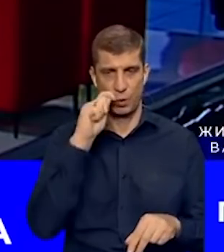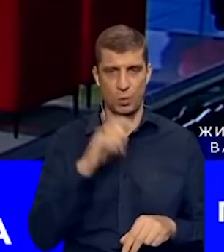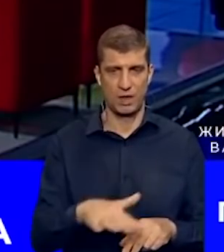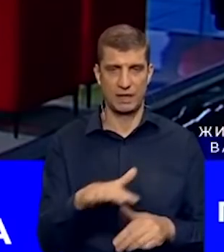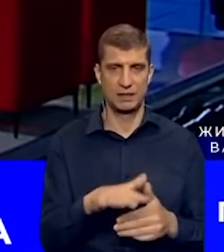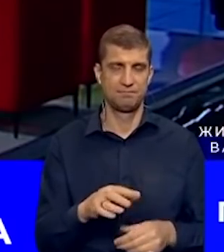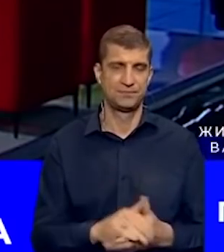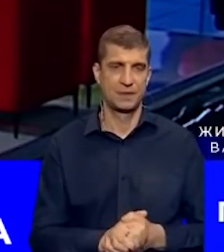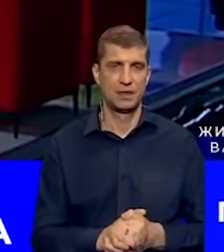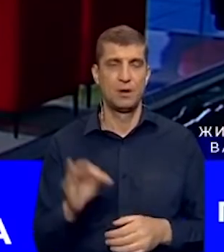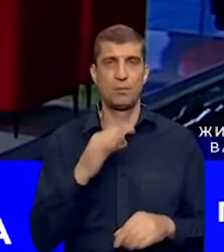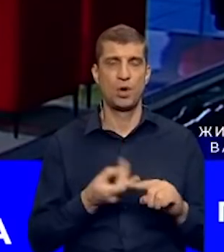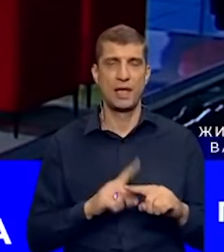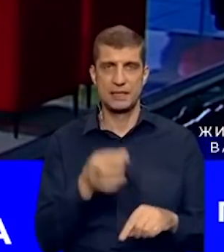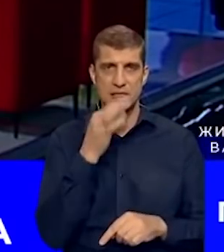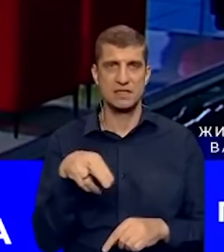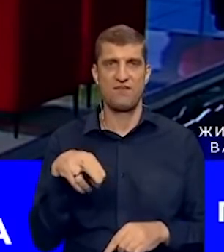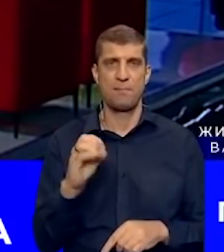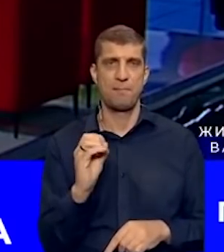Україні, про які сказав Пісков?